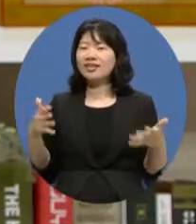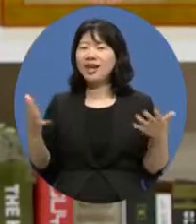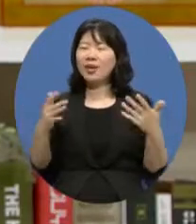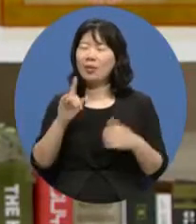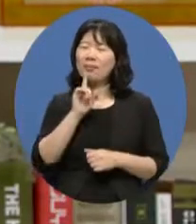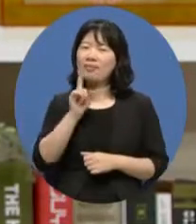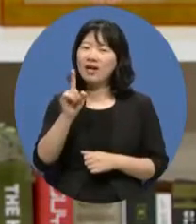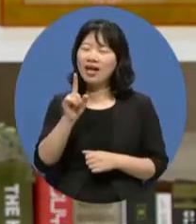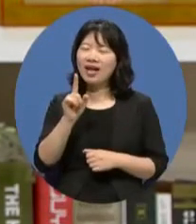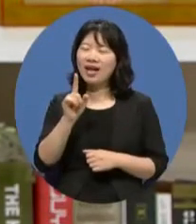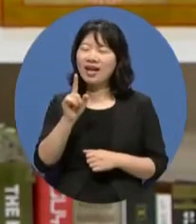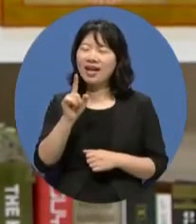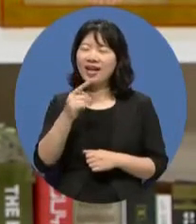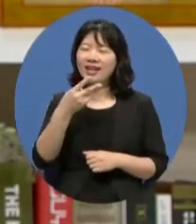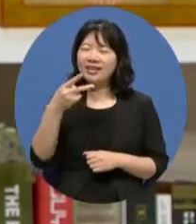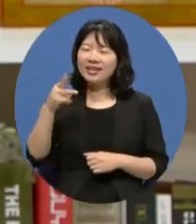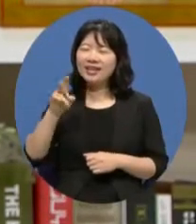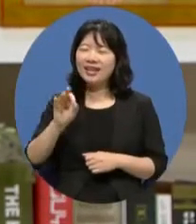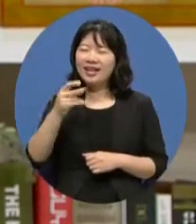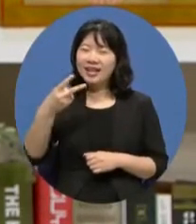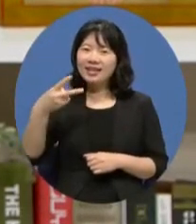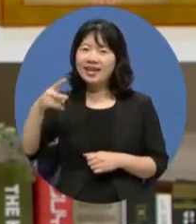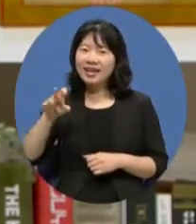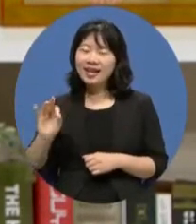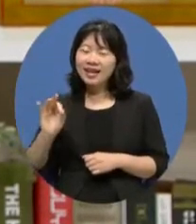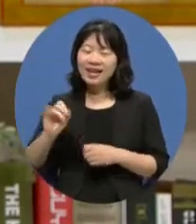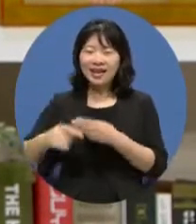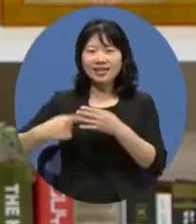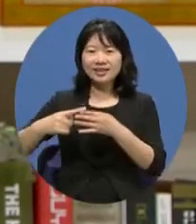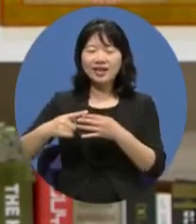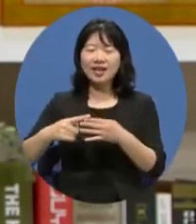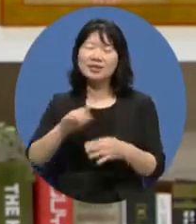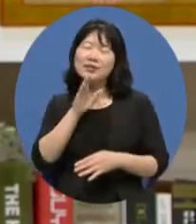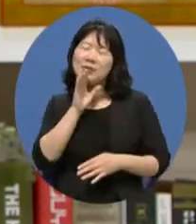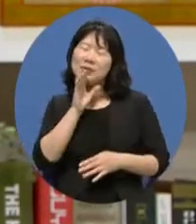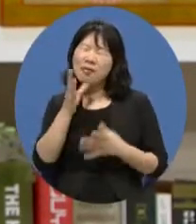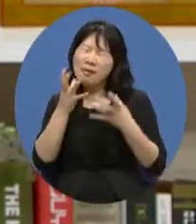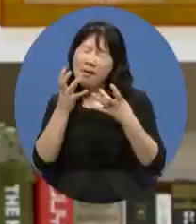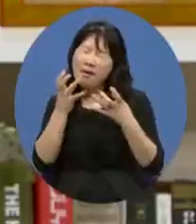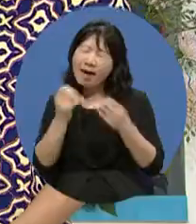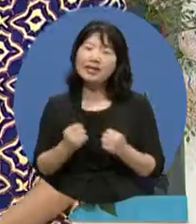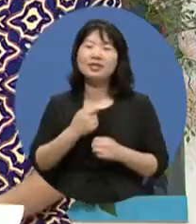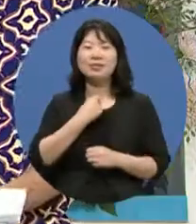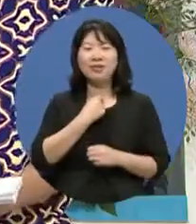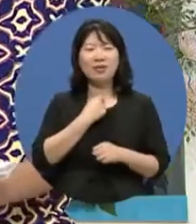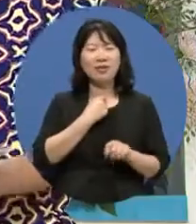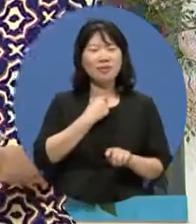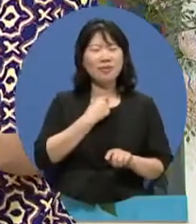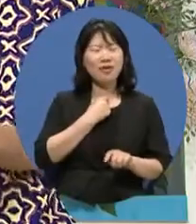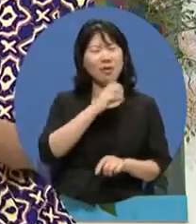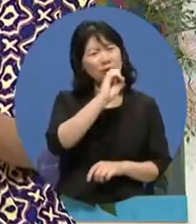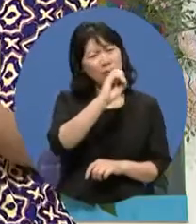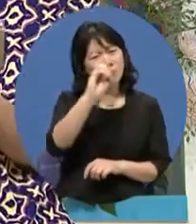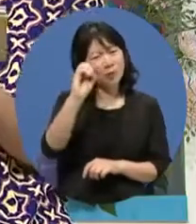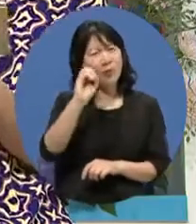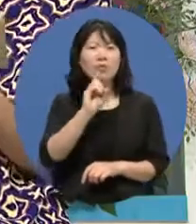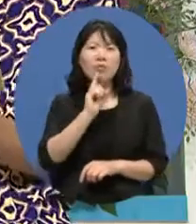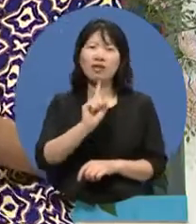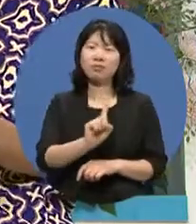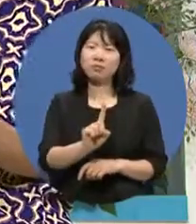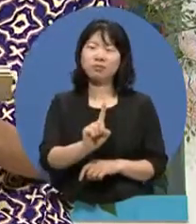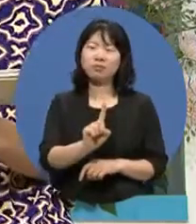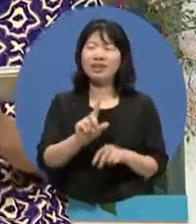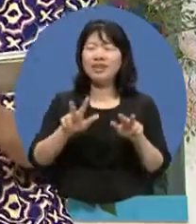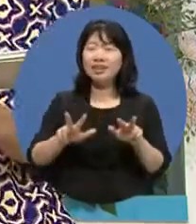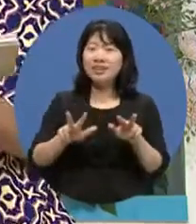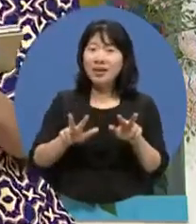뭐니 해도 네. 땡땡의 계절이잖아요. 저는 이 땡땡을 정말 많이 하고 싶어요. 아, 뭐가 갑자기 또 땡땡이에요, 땡땡하게. 땡땡이 뭐예요?